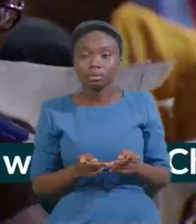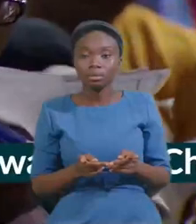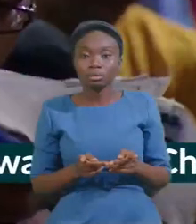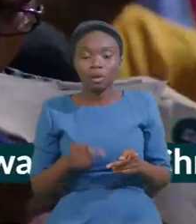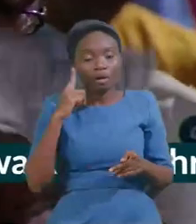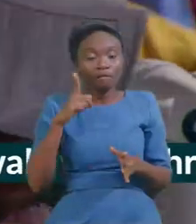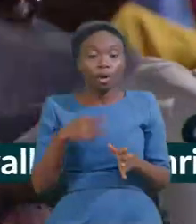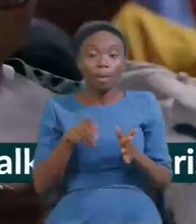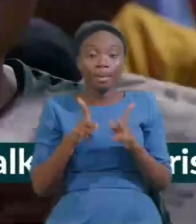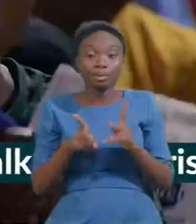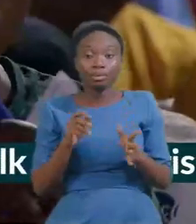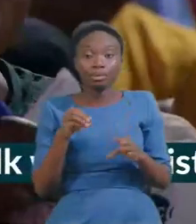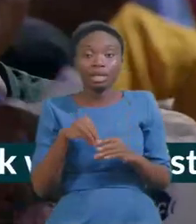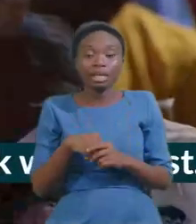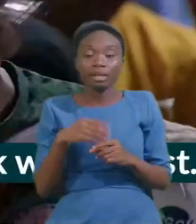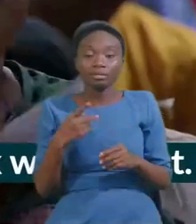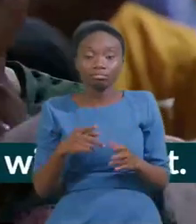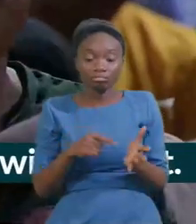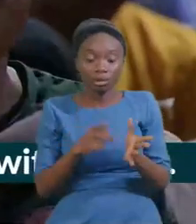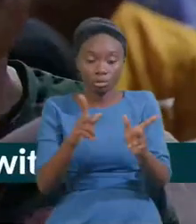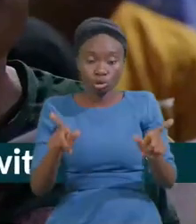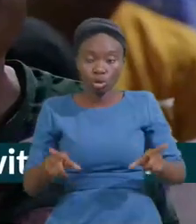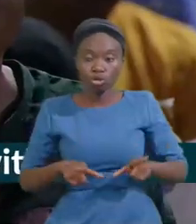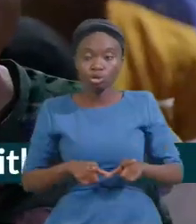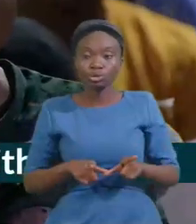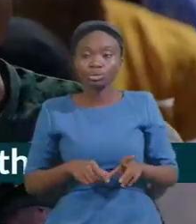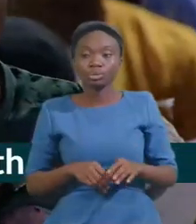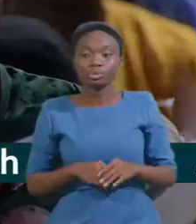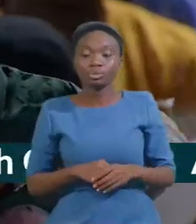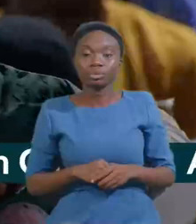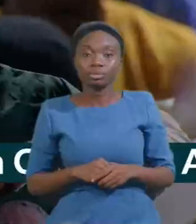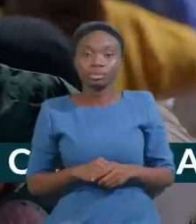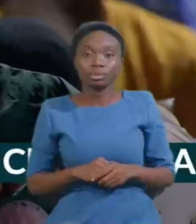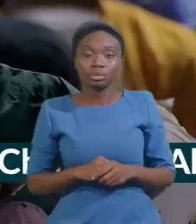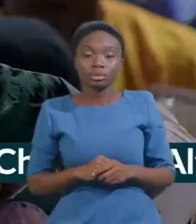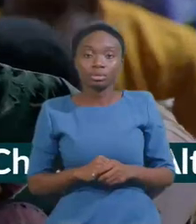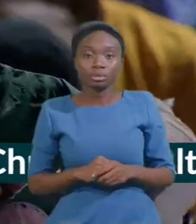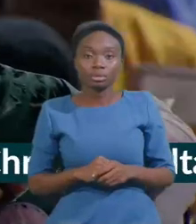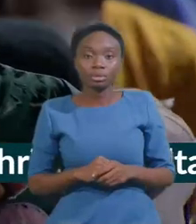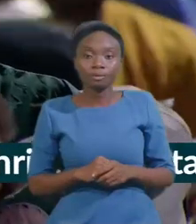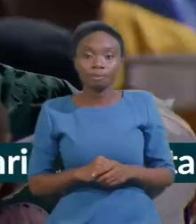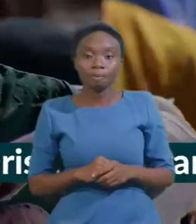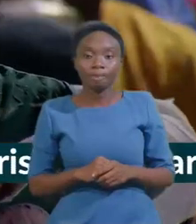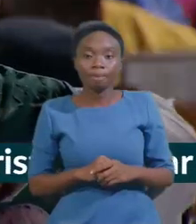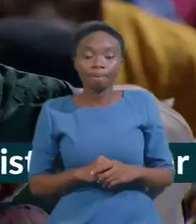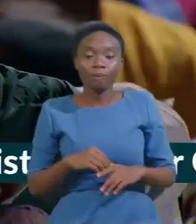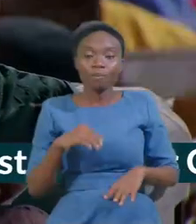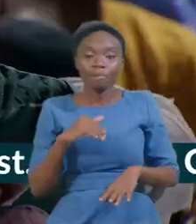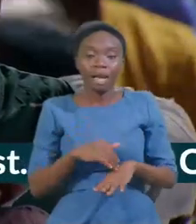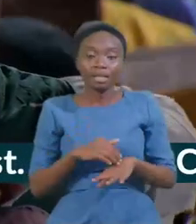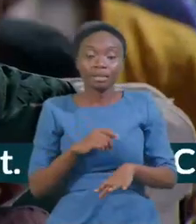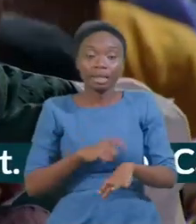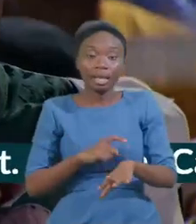of you in the Alpha location here. Pour ceux d'entre vous qui êtes ici au lieu Alpha. At